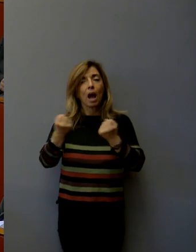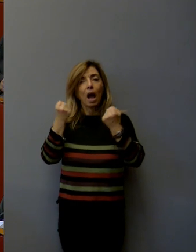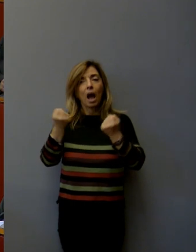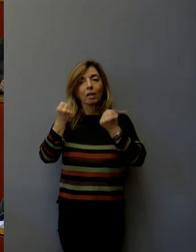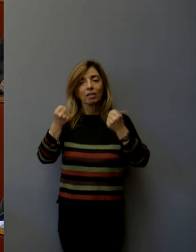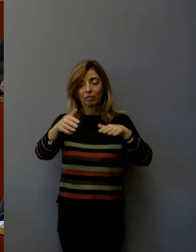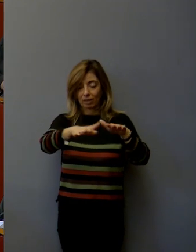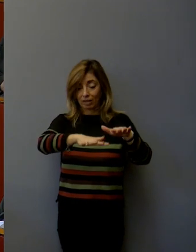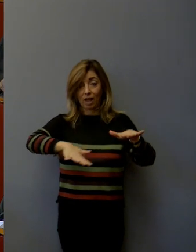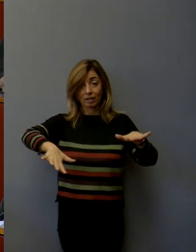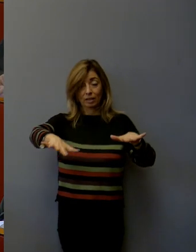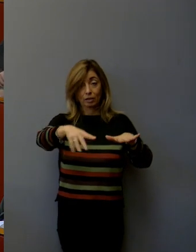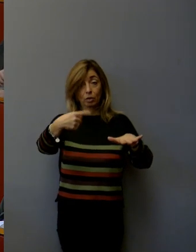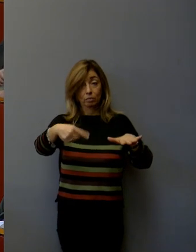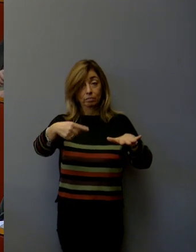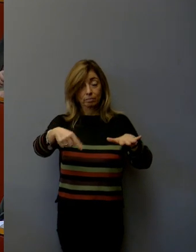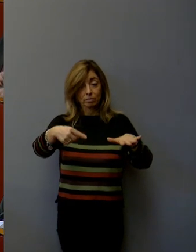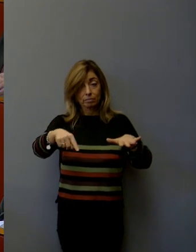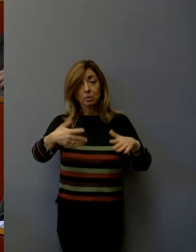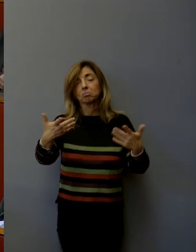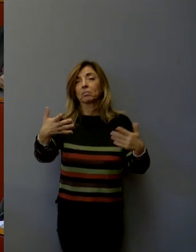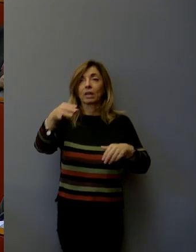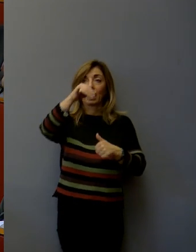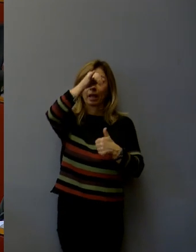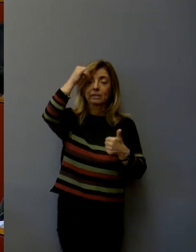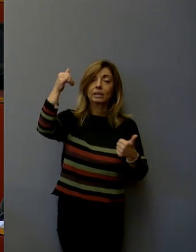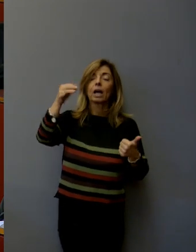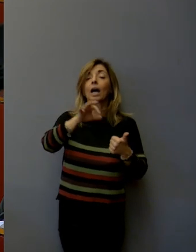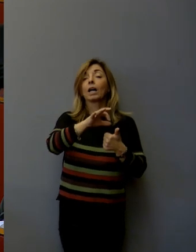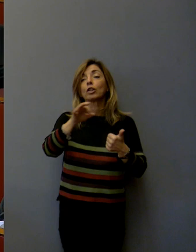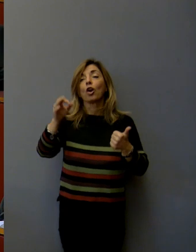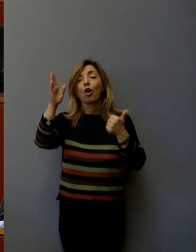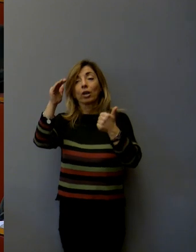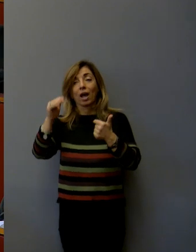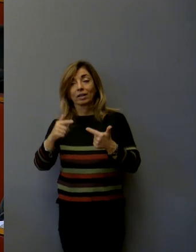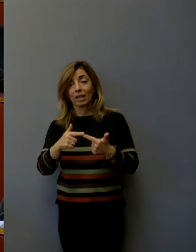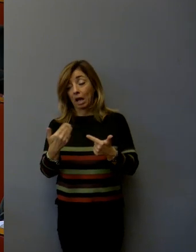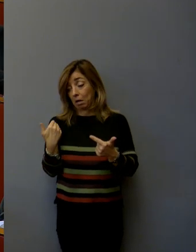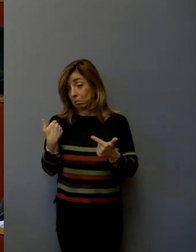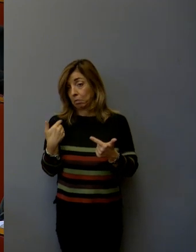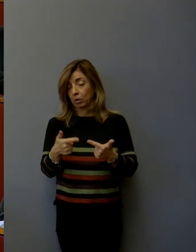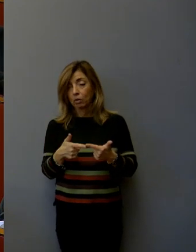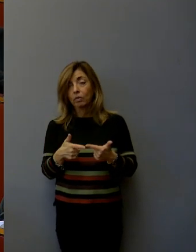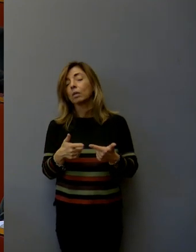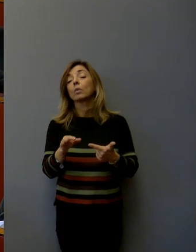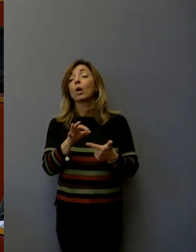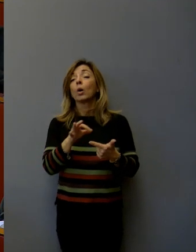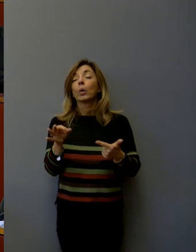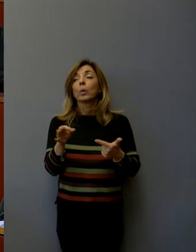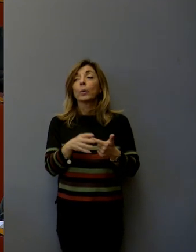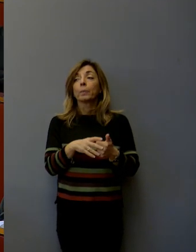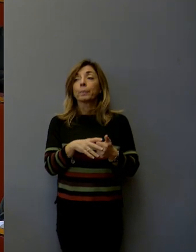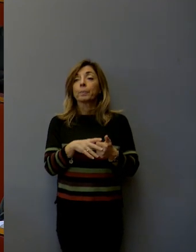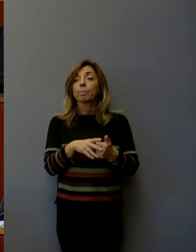territorio in occasione dell'estate in occasione del natale ancora ultimamente e in occasione del